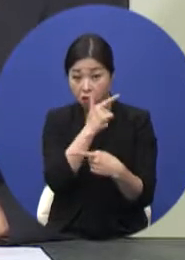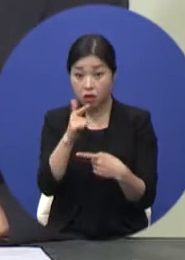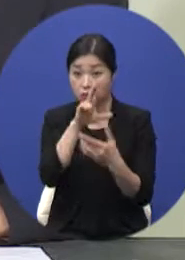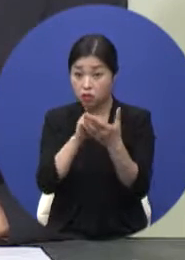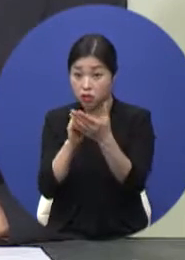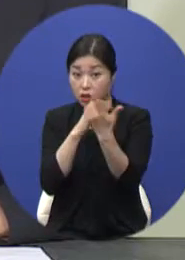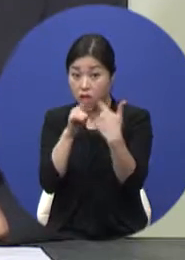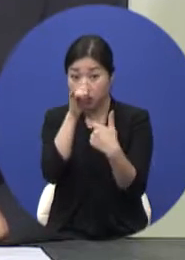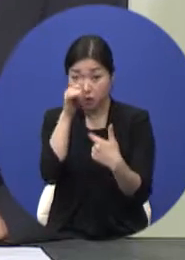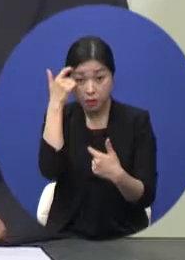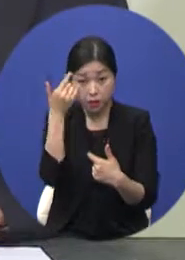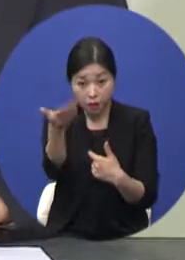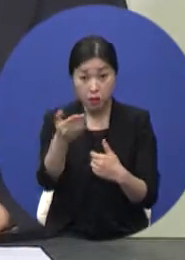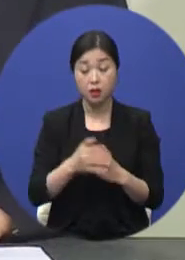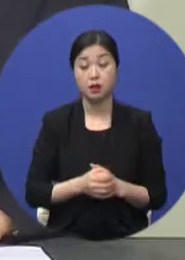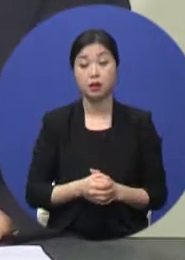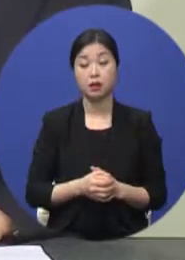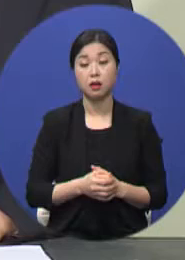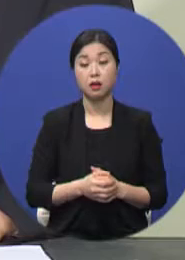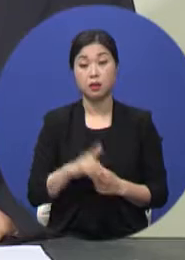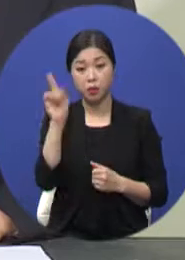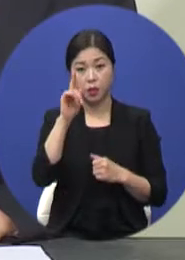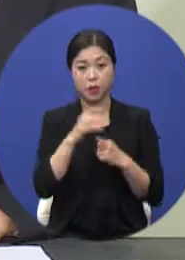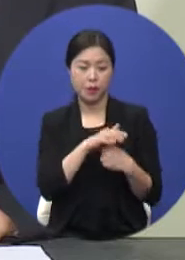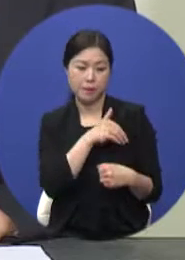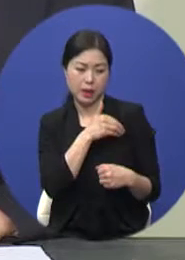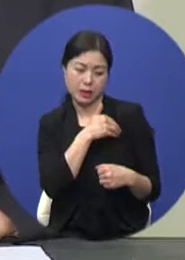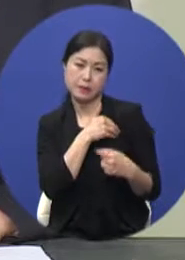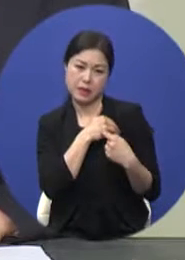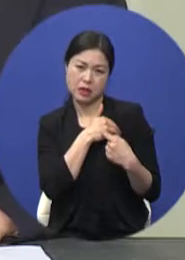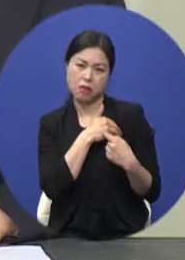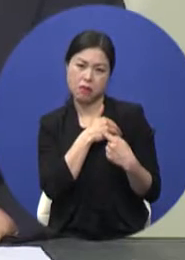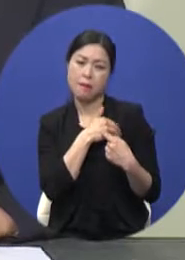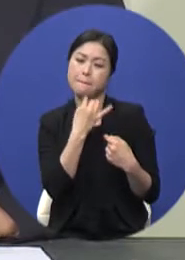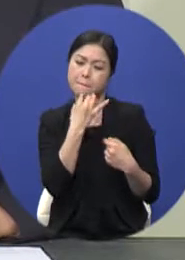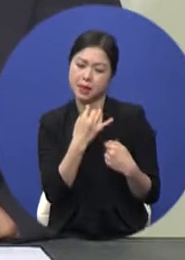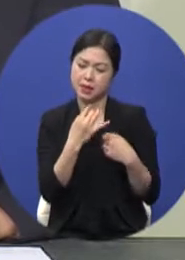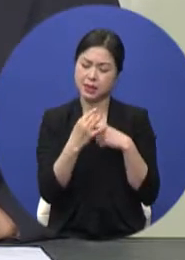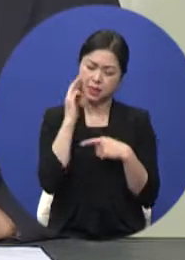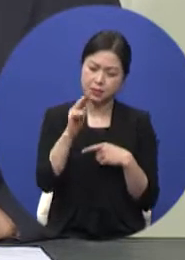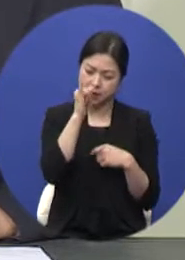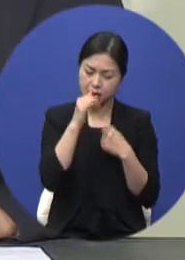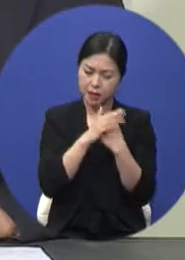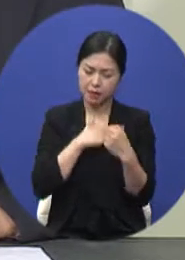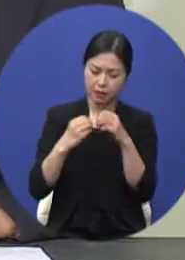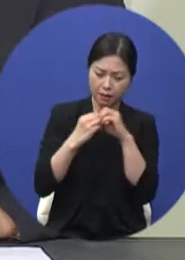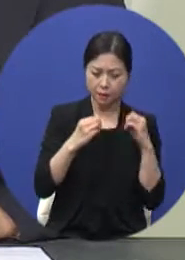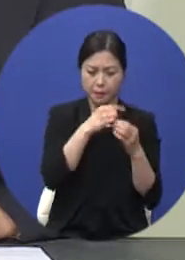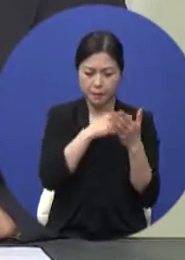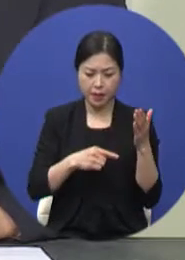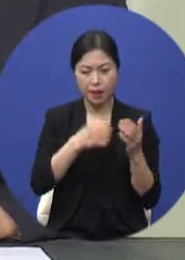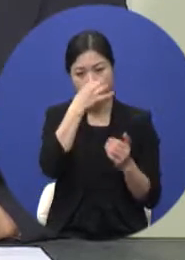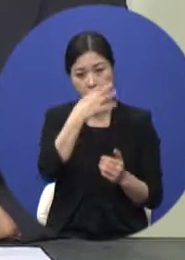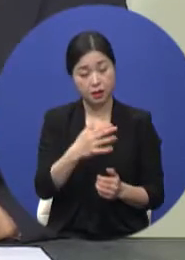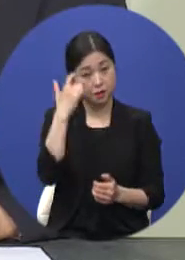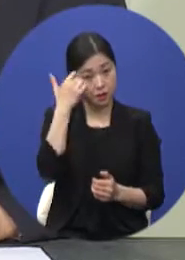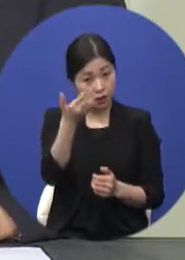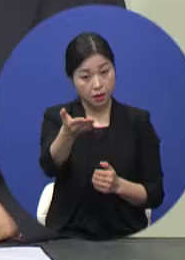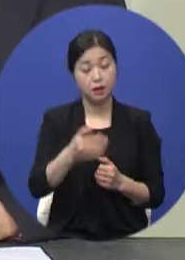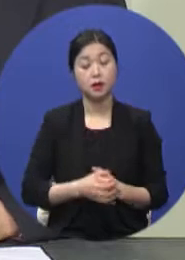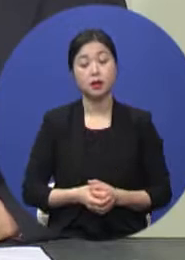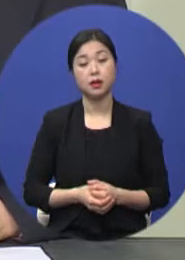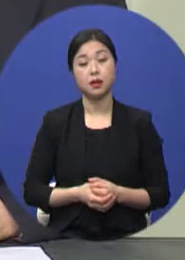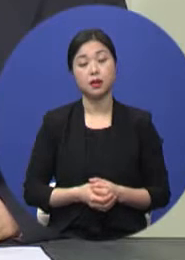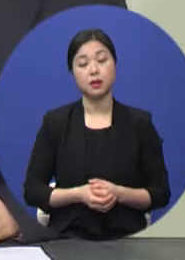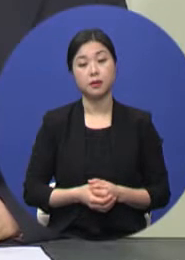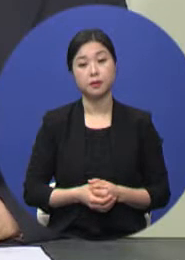또 있으신가요? 아니면은 단순히 이렇게 이제 바람 남편의 바람기가 이제 강해서 이제 본인이 힘들어하시는 건가요? 그러니까 이제